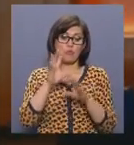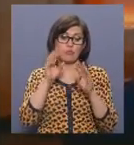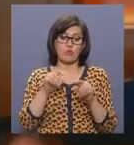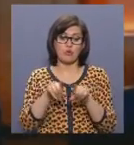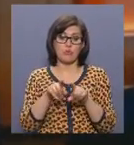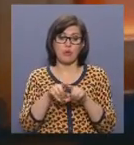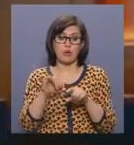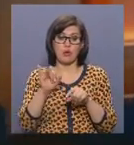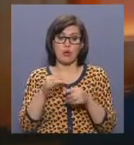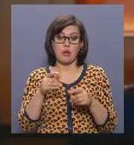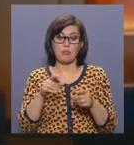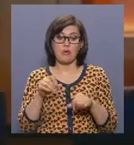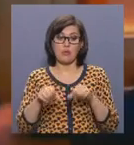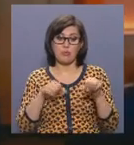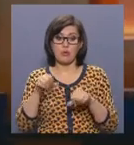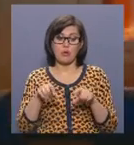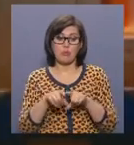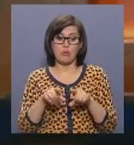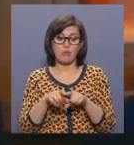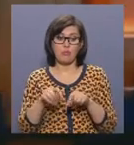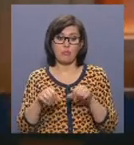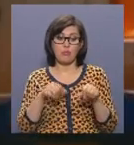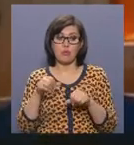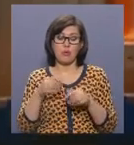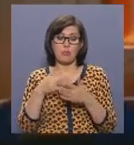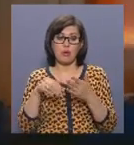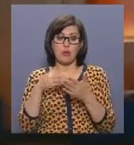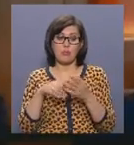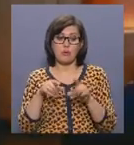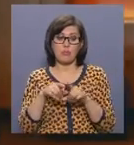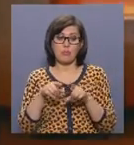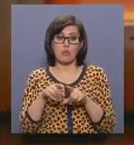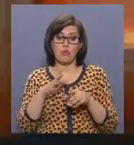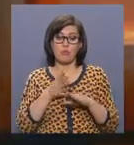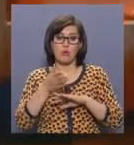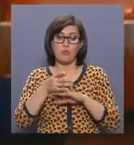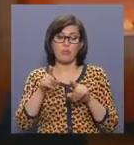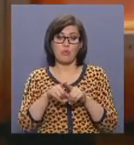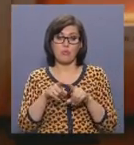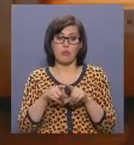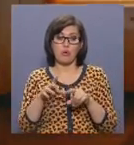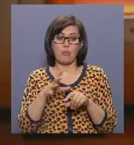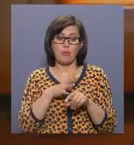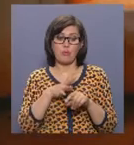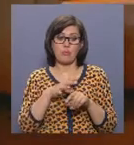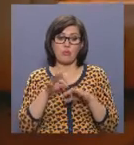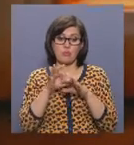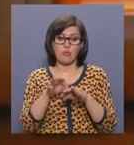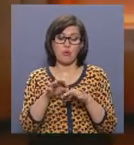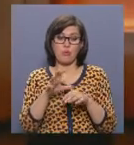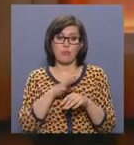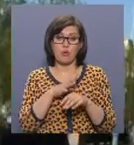есть ты когда перемещаешься на велосипеде, этот велосипед вообще абсолютно не чувствует. Велосипедпен жүріп өтетін